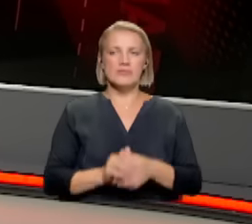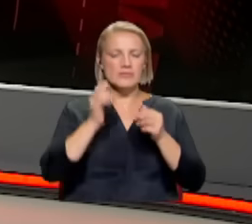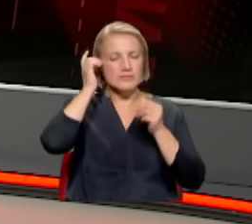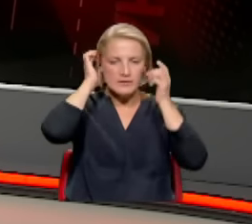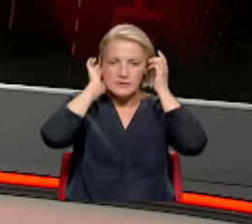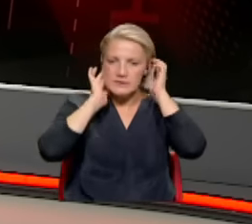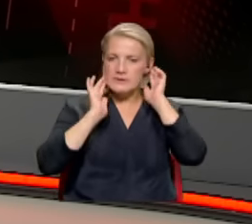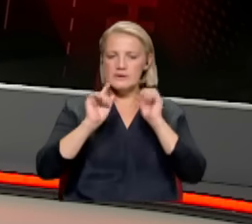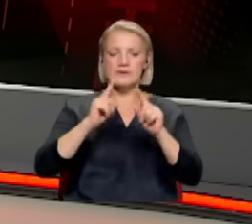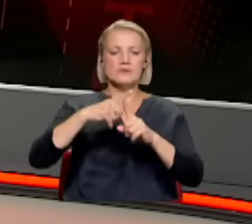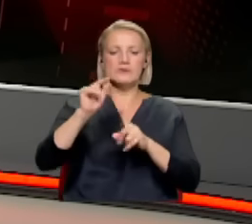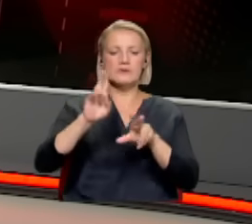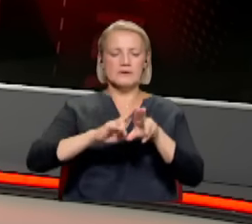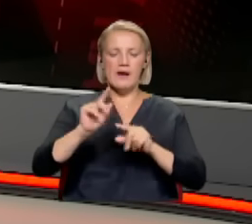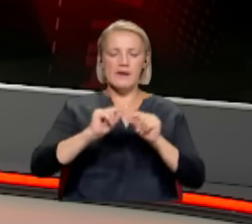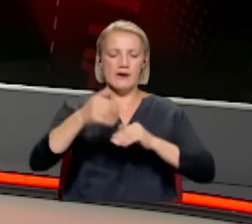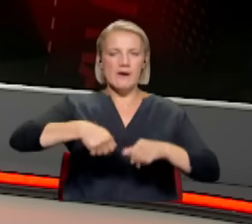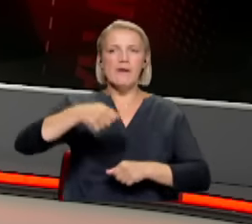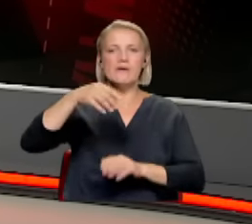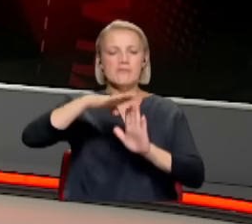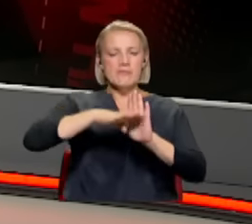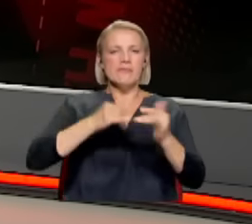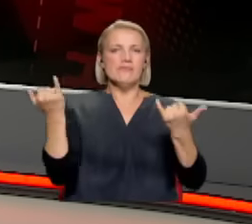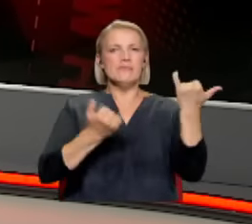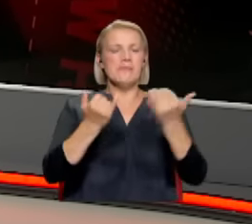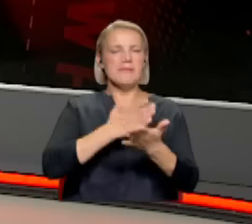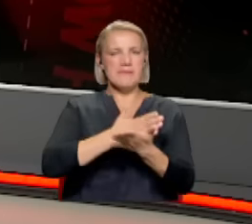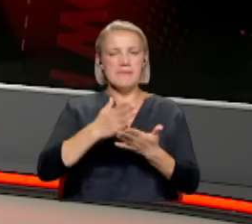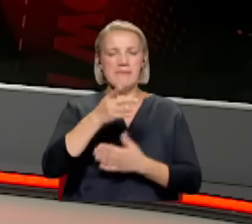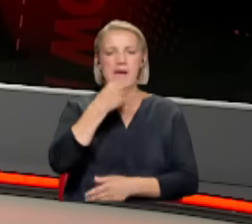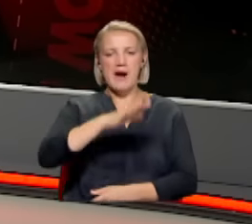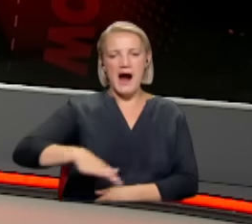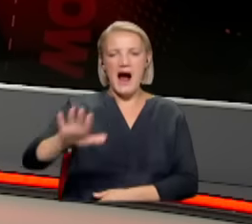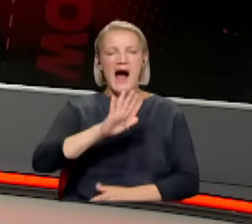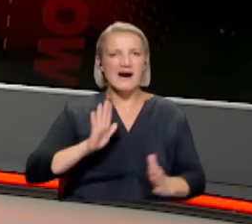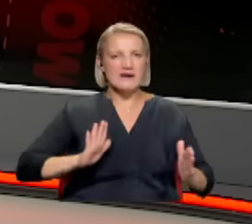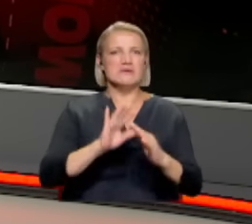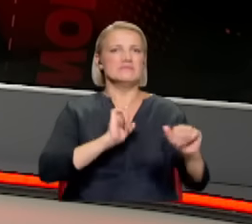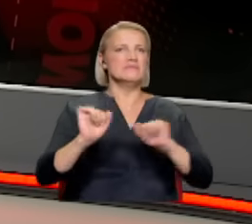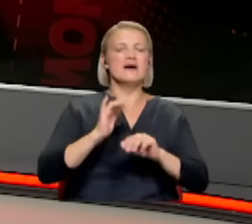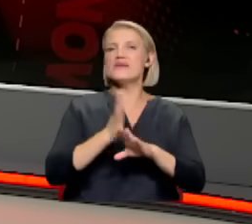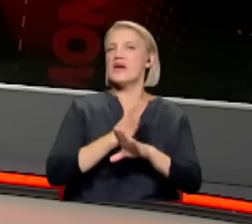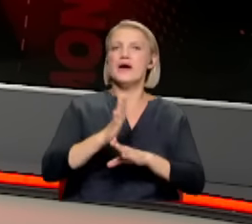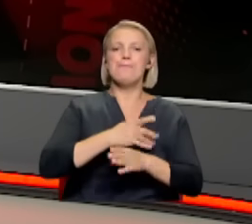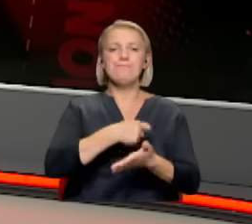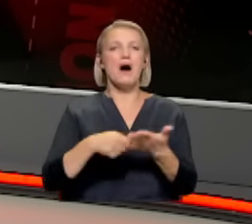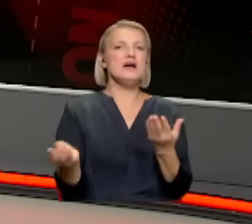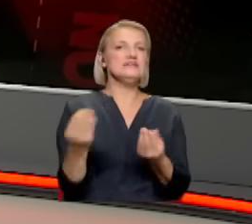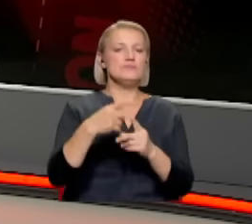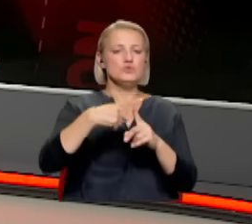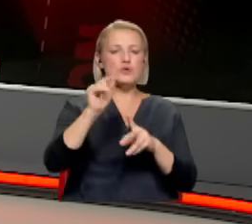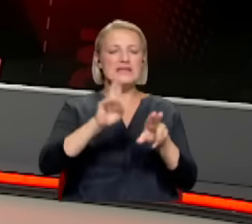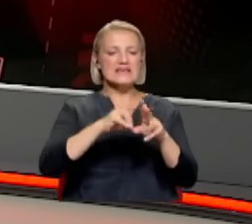tüik'in enflasyon sepeti tartışılmaya devam ediyor özellikle emekliler tepki gösteriyor Çünkü maaş zamları